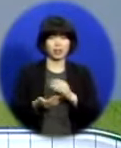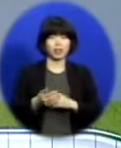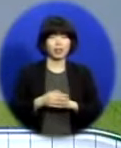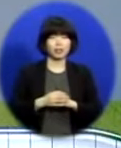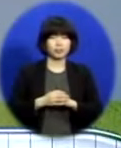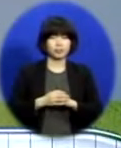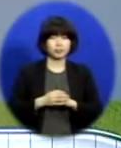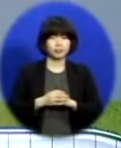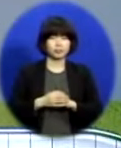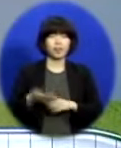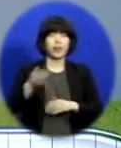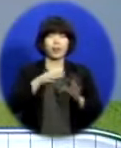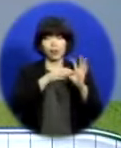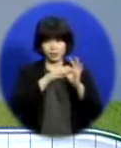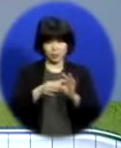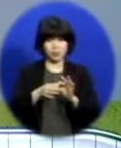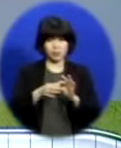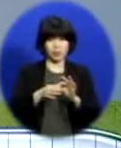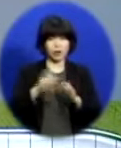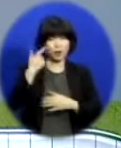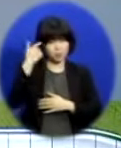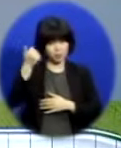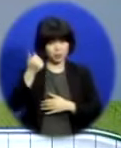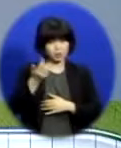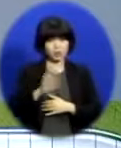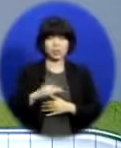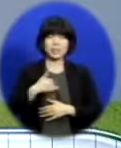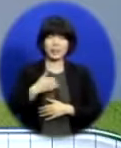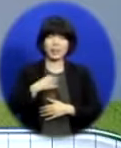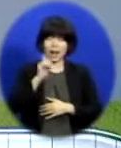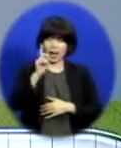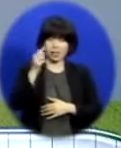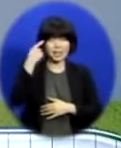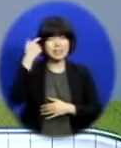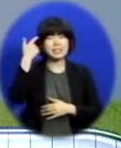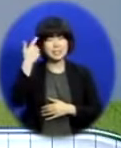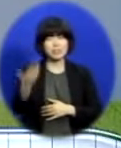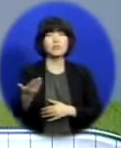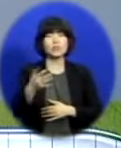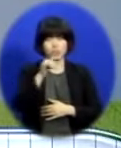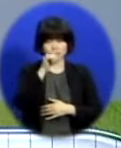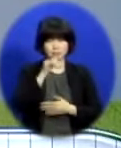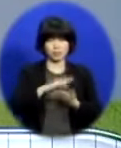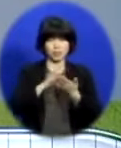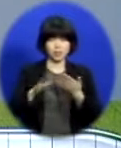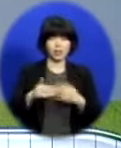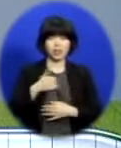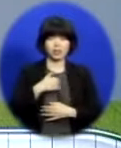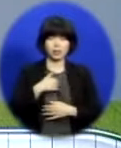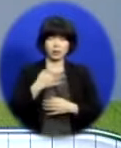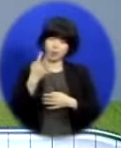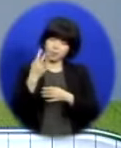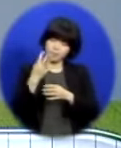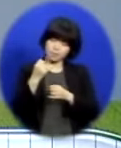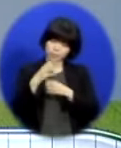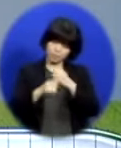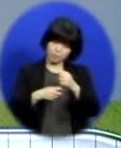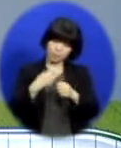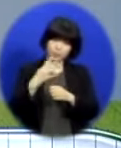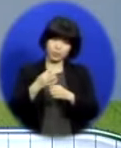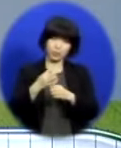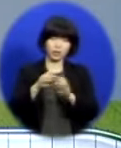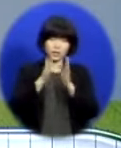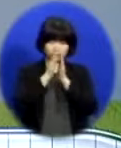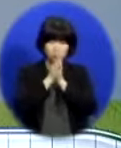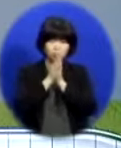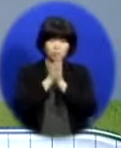받았습니다 그러면서 목사님 그런데 제가 한 가지 질문이 있습니다 저는 몇 년째 지금 기도를